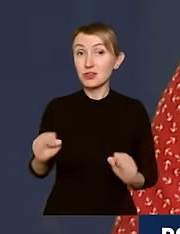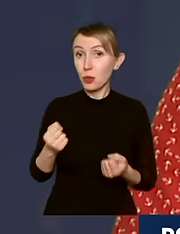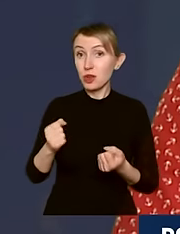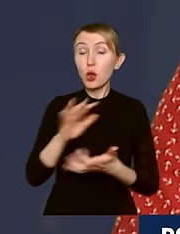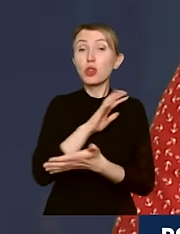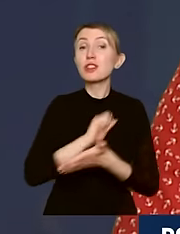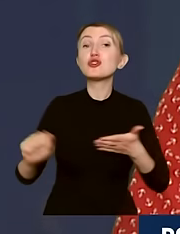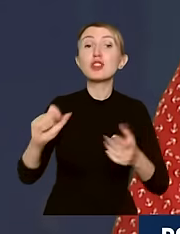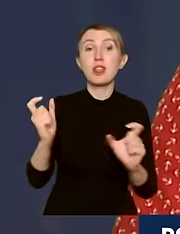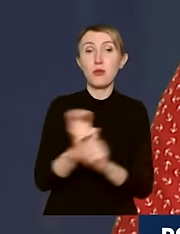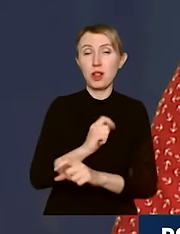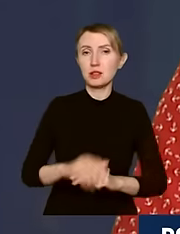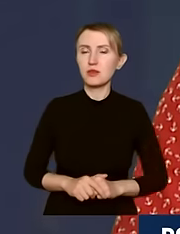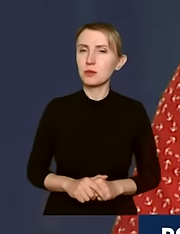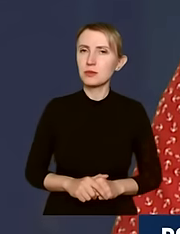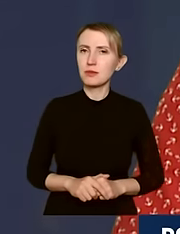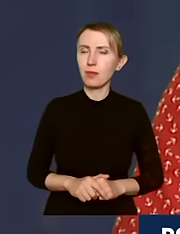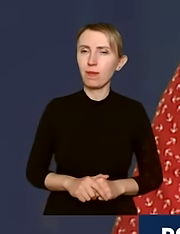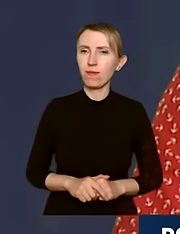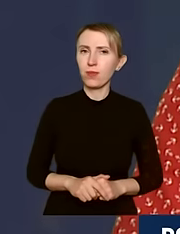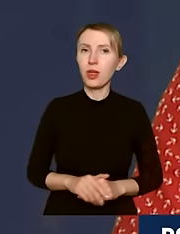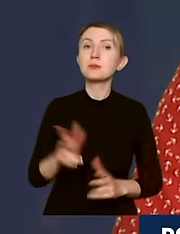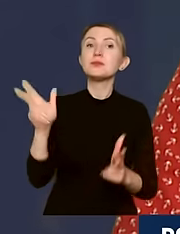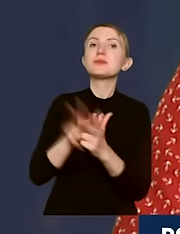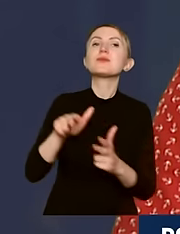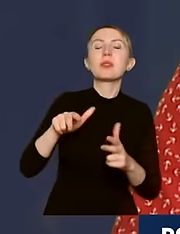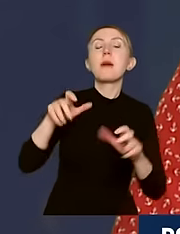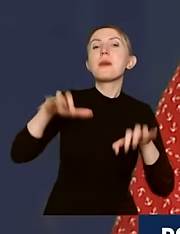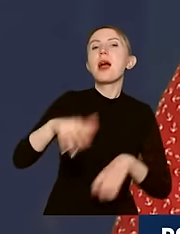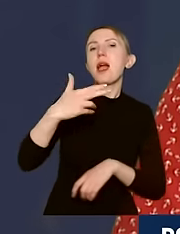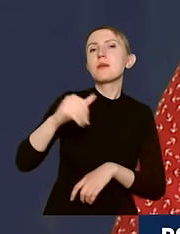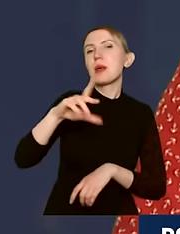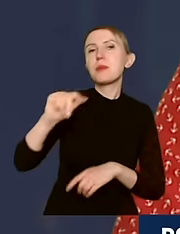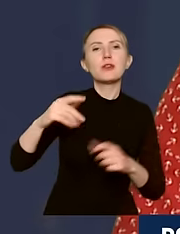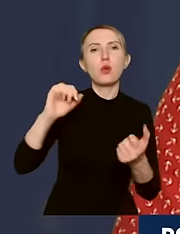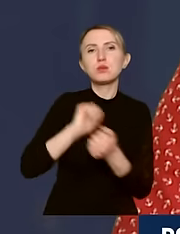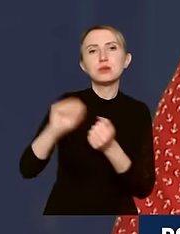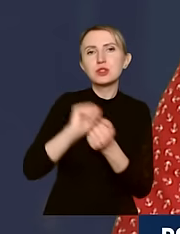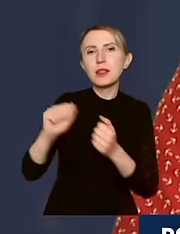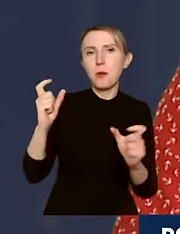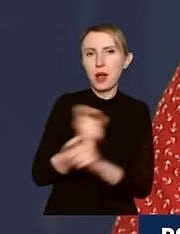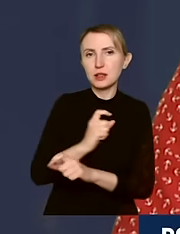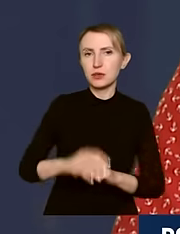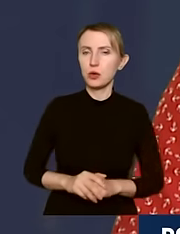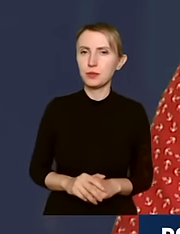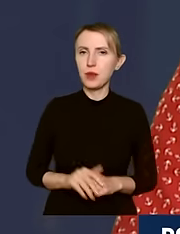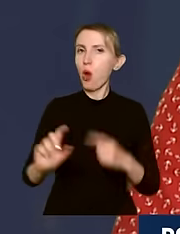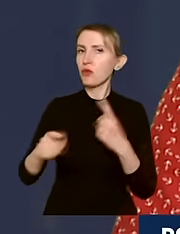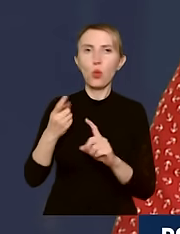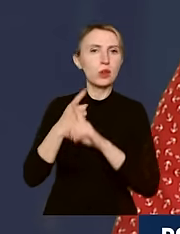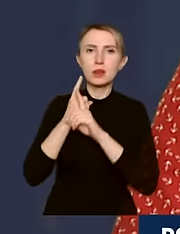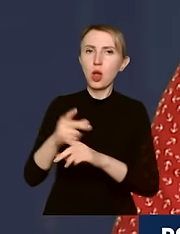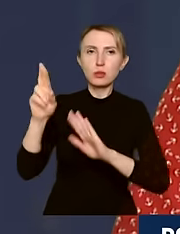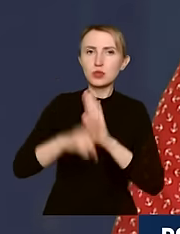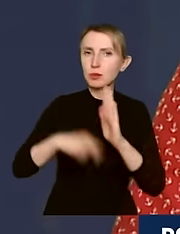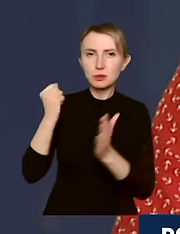państwa. Zamach na prezesa NBP jest psuciem państwa. odwołanie niezgodnie z przepisami